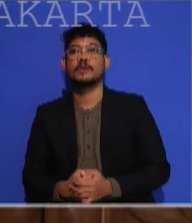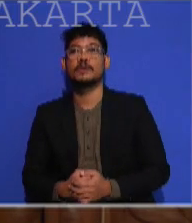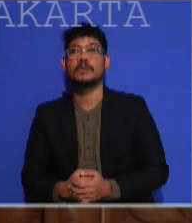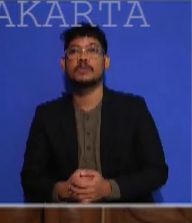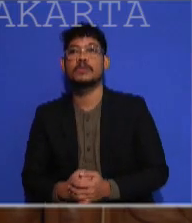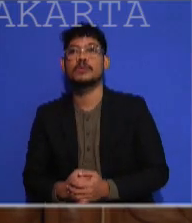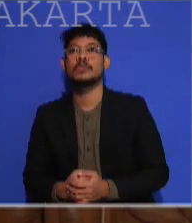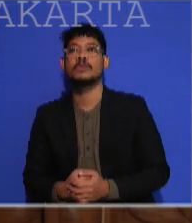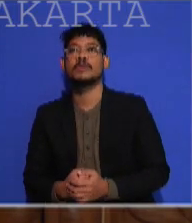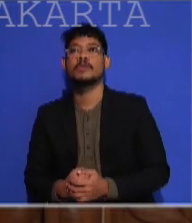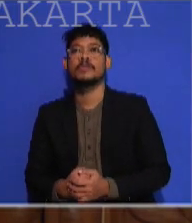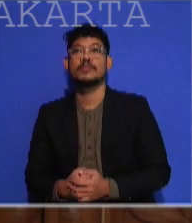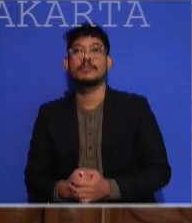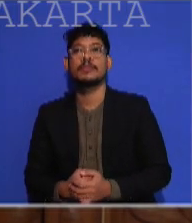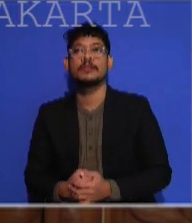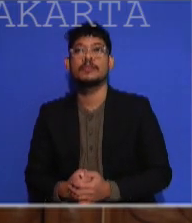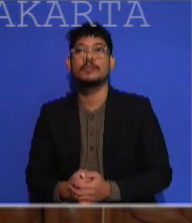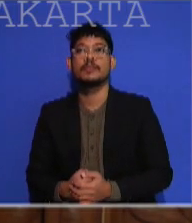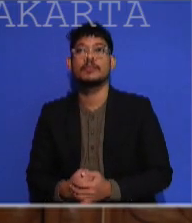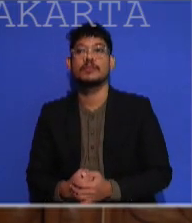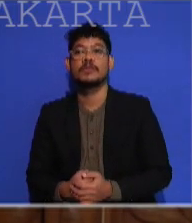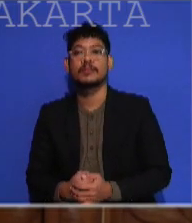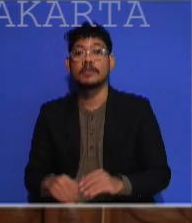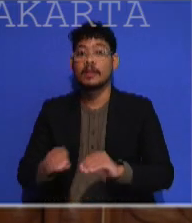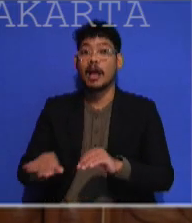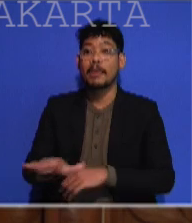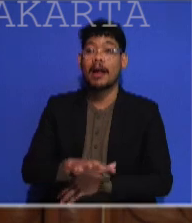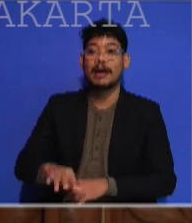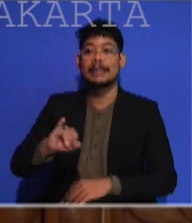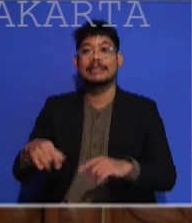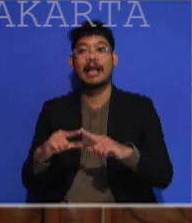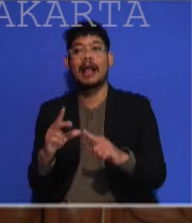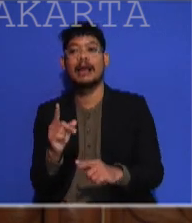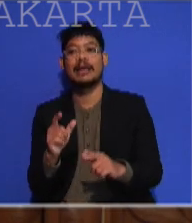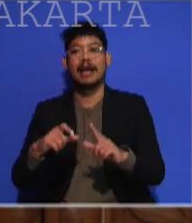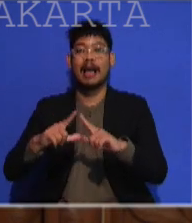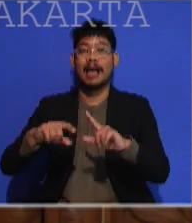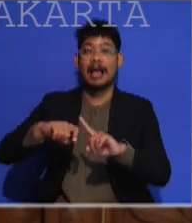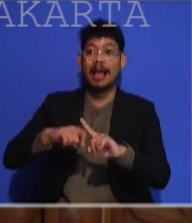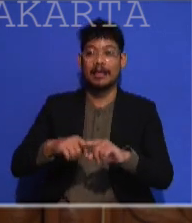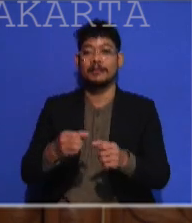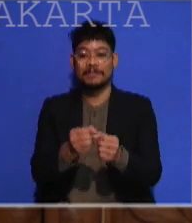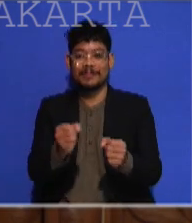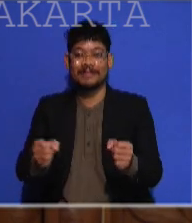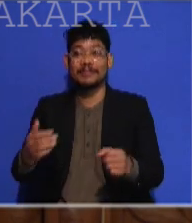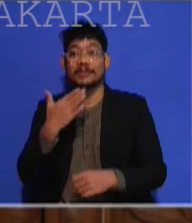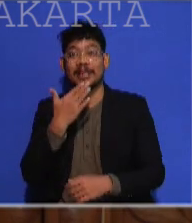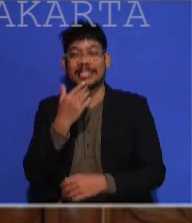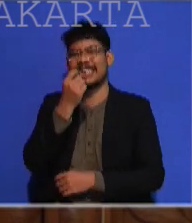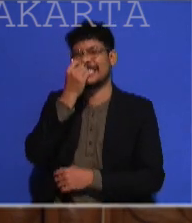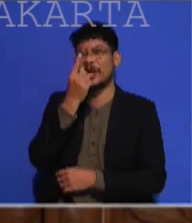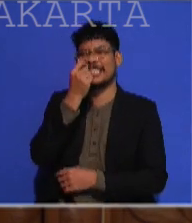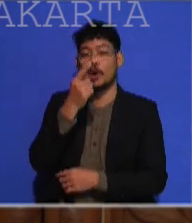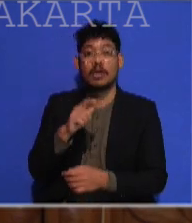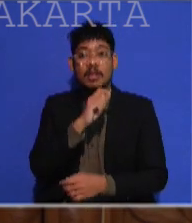Para pemirsa, tanaman jarak pagar kataipun ugi namung dipun tatusaken tanaman kangge ijem-ijem lalatan kemawon. Kamangka